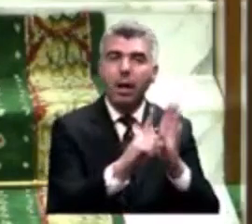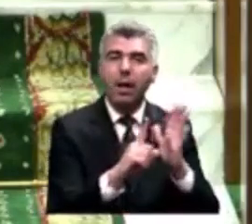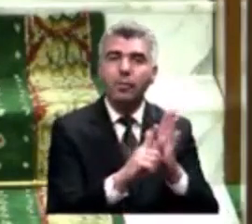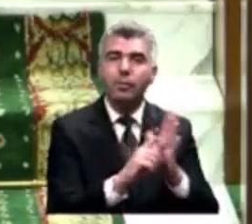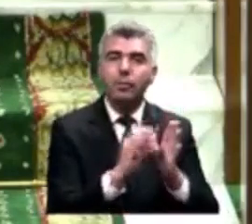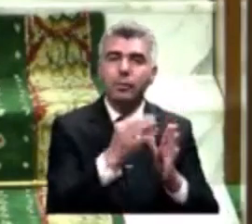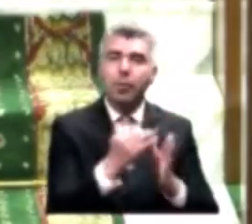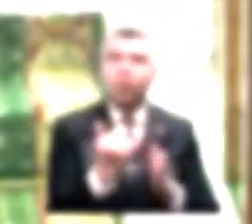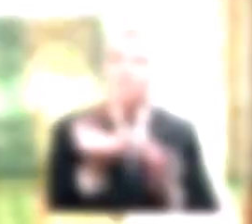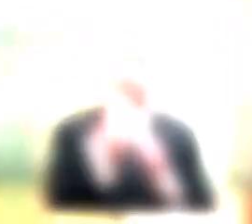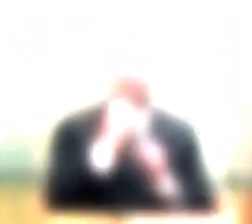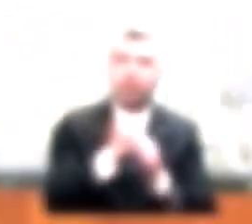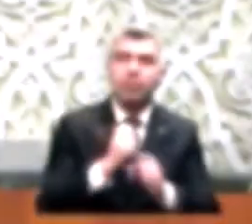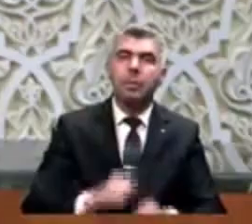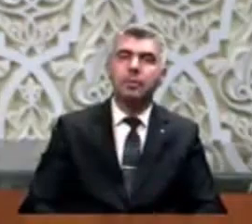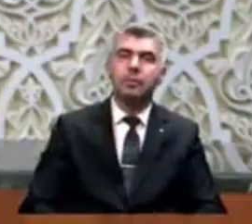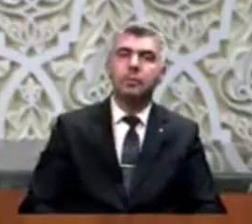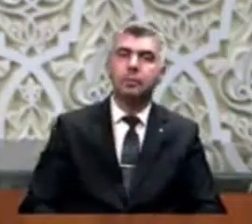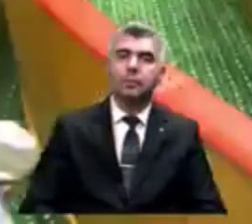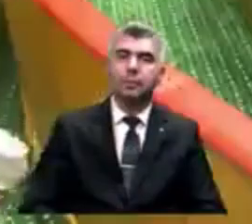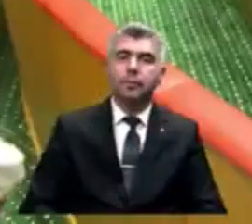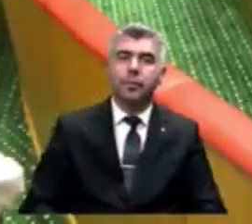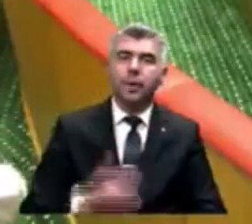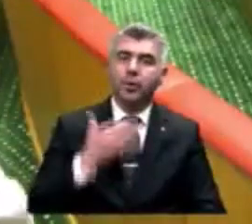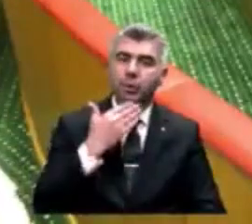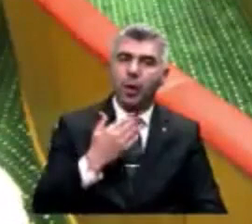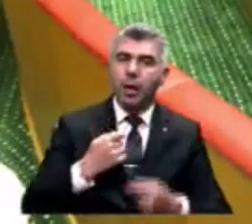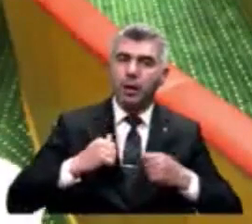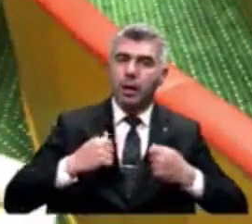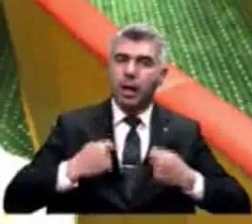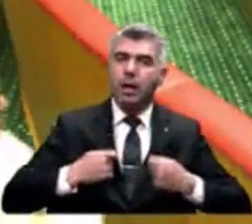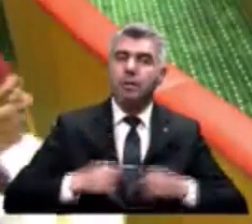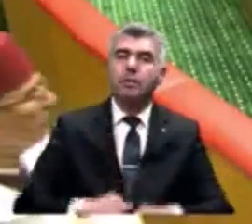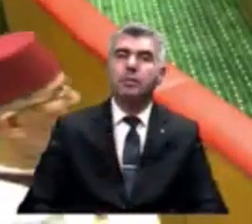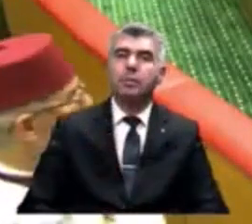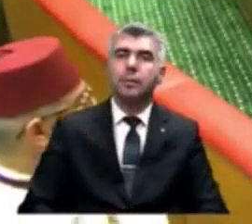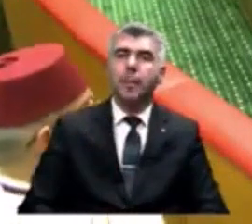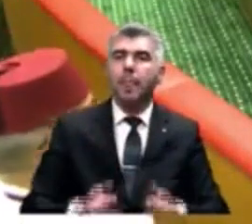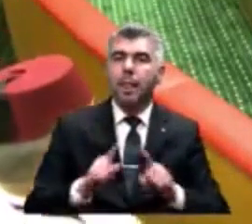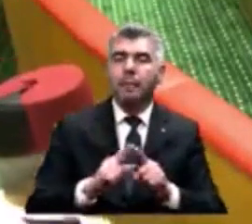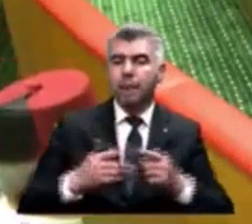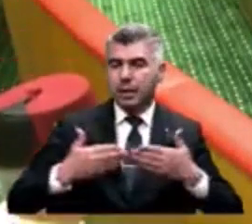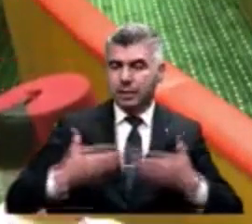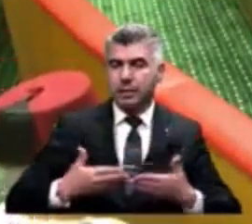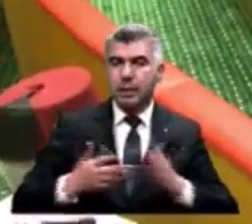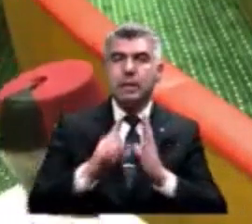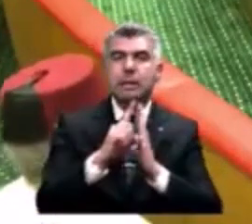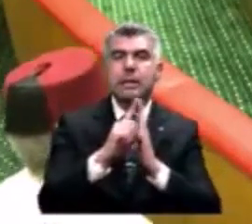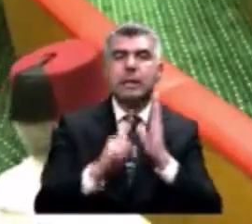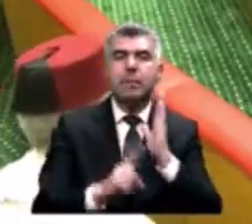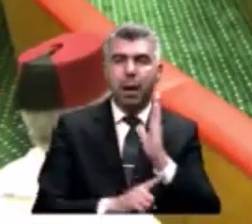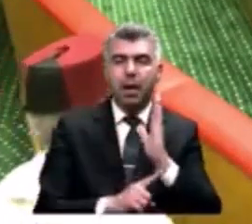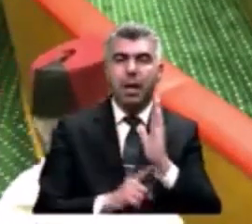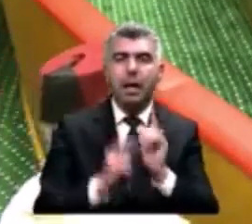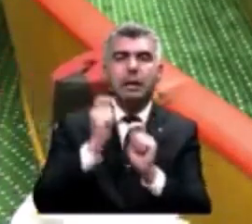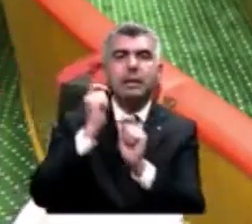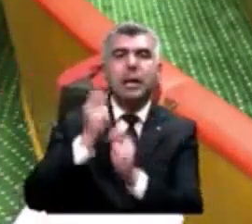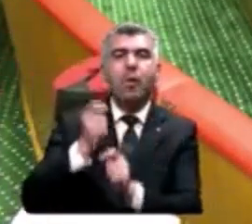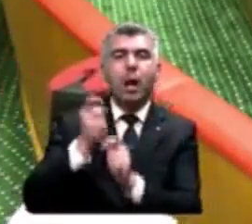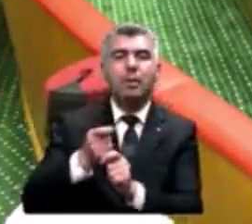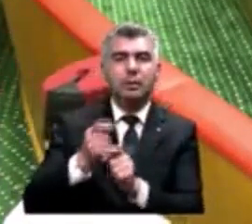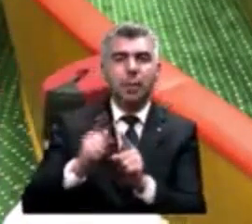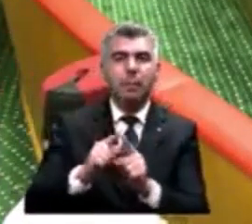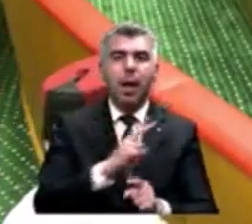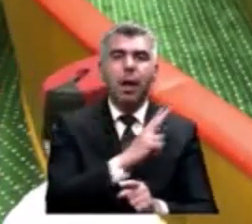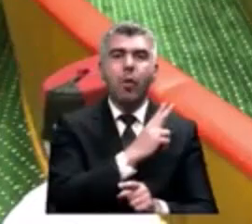يستجيب لتطلعاتهم. شكرا. شكرا سيد الرئيس. سيد الوزير، أنا نقول لك أنا هذه السيمانة كنت الويكاند كنت في تاونات، تلقيت أساتذة